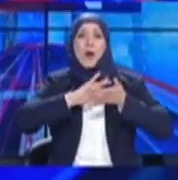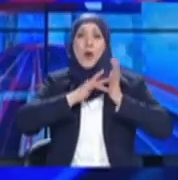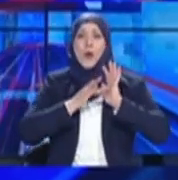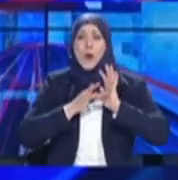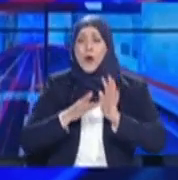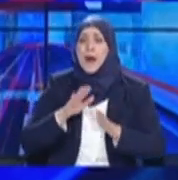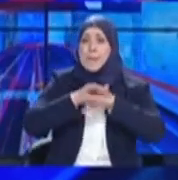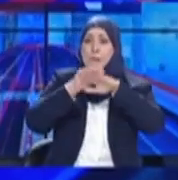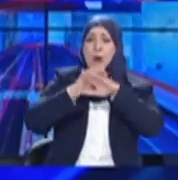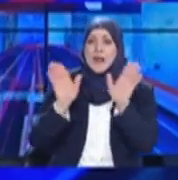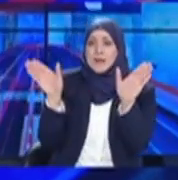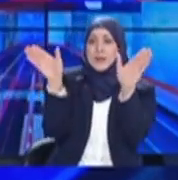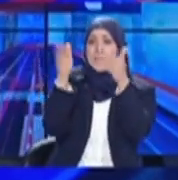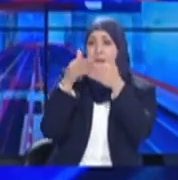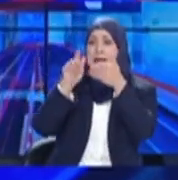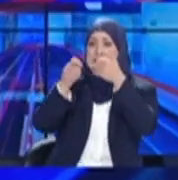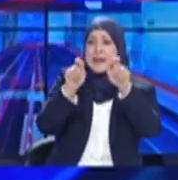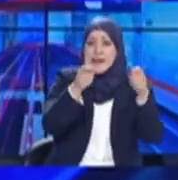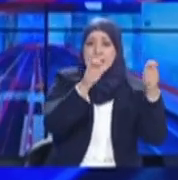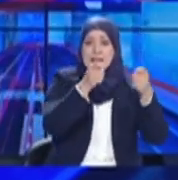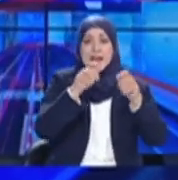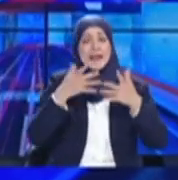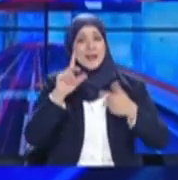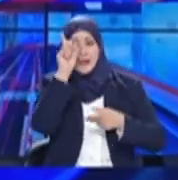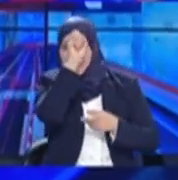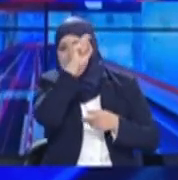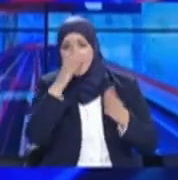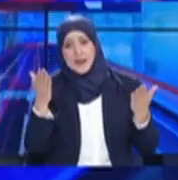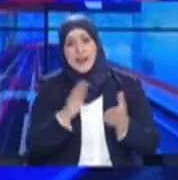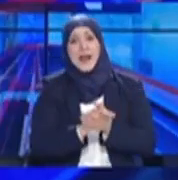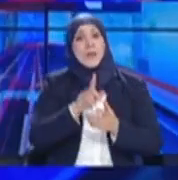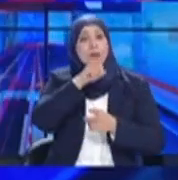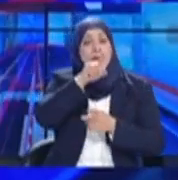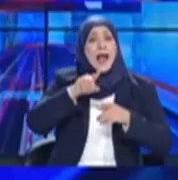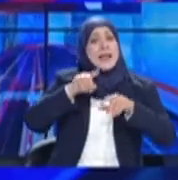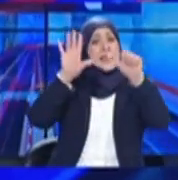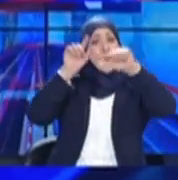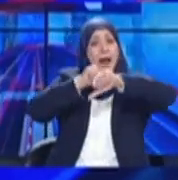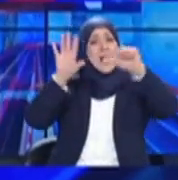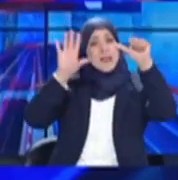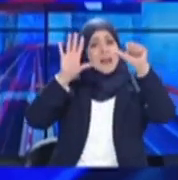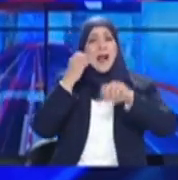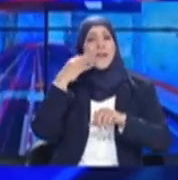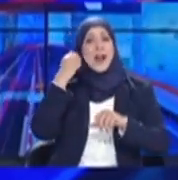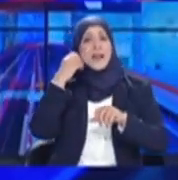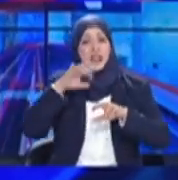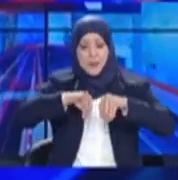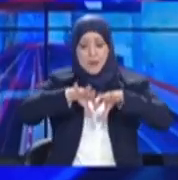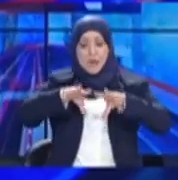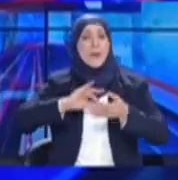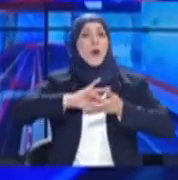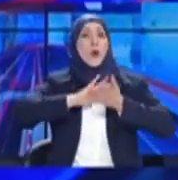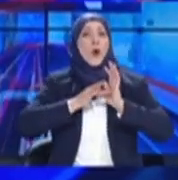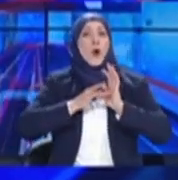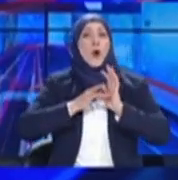انه من السادسه مساءا العائله كلها ملمومه يعني القوه والام